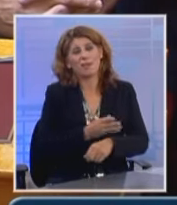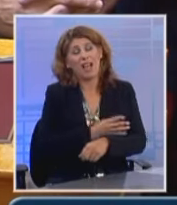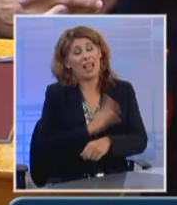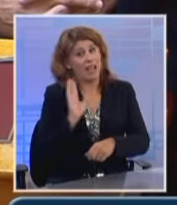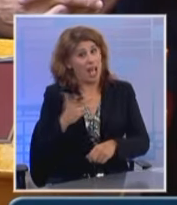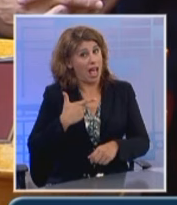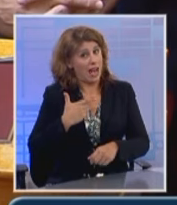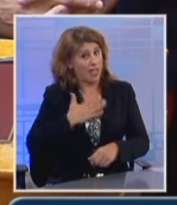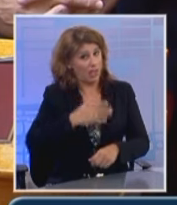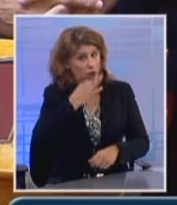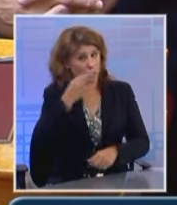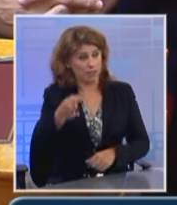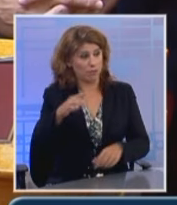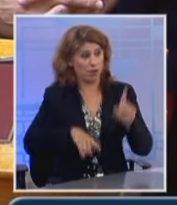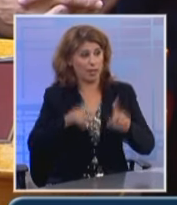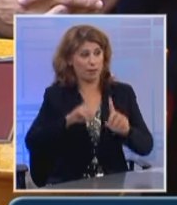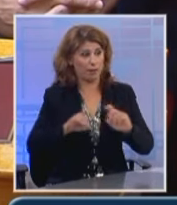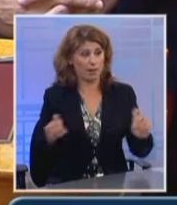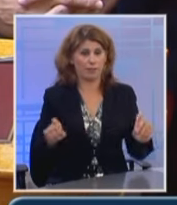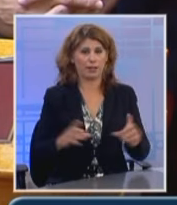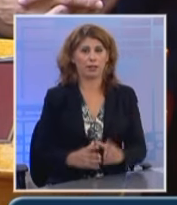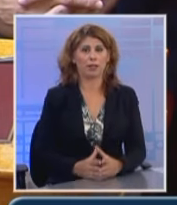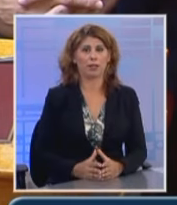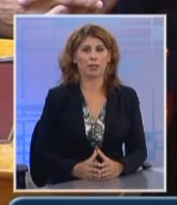κάποια σημεία.